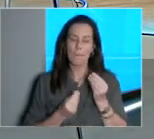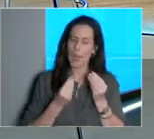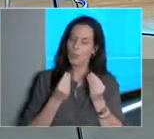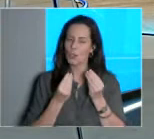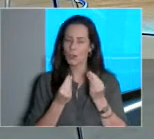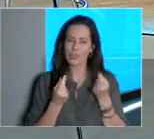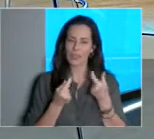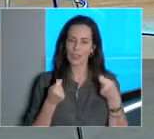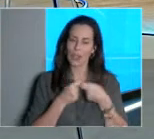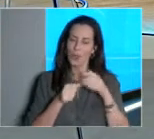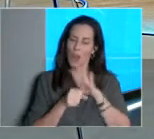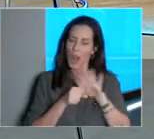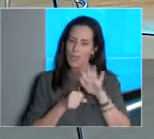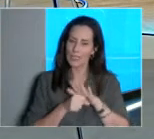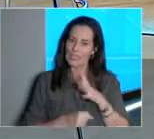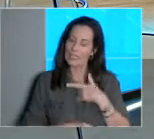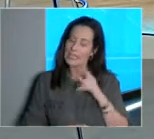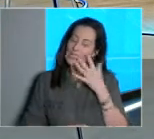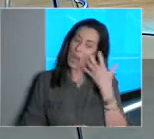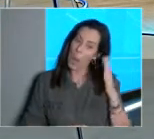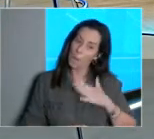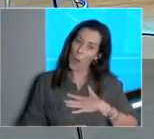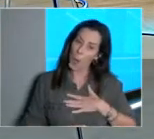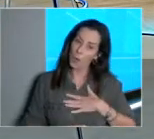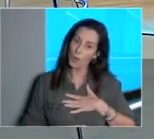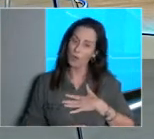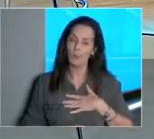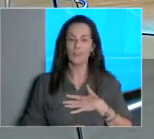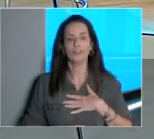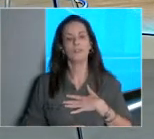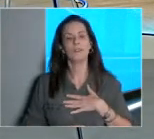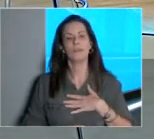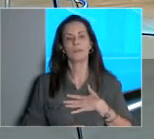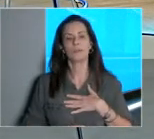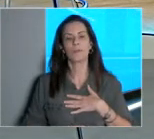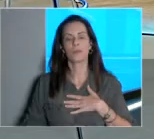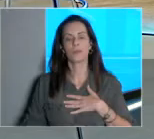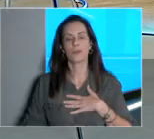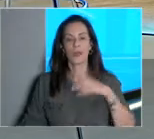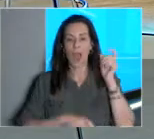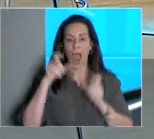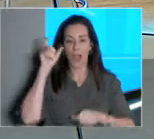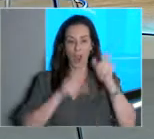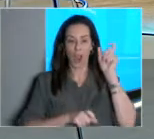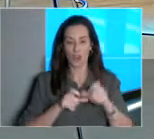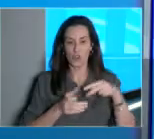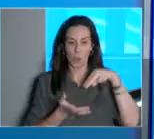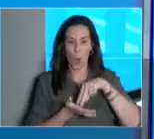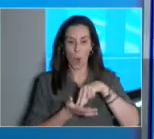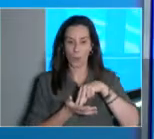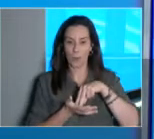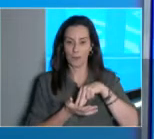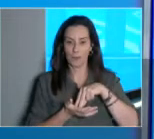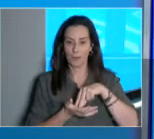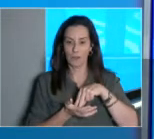לינקג' כזה קצת לשואה. לי זה לא כל כך ברור, אבל זה לפחות מה שכתוב פה. מראים פה אנשים עומדים בקרון העמידה,